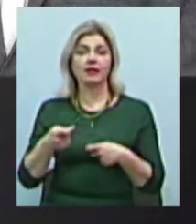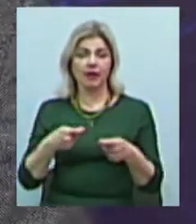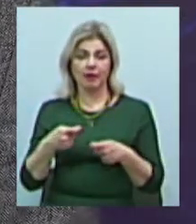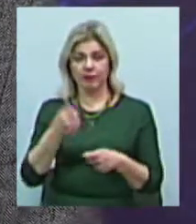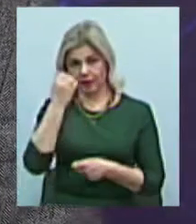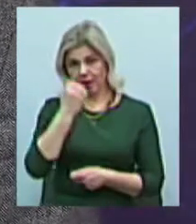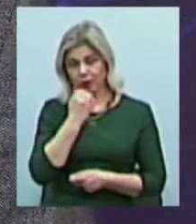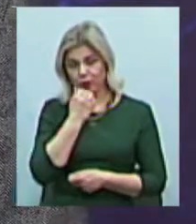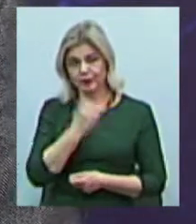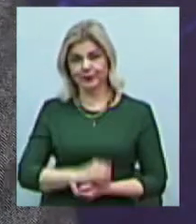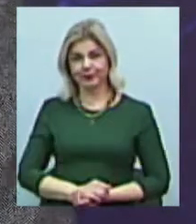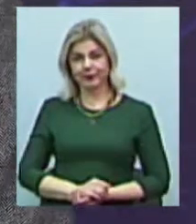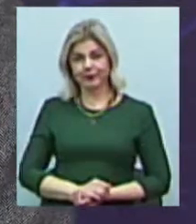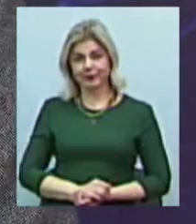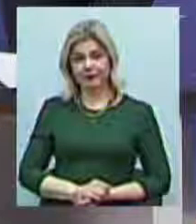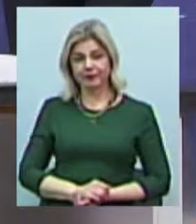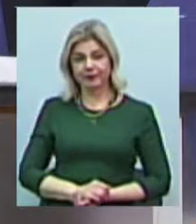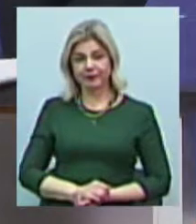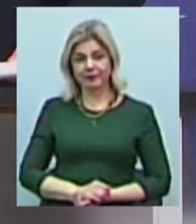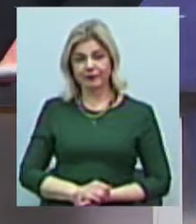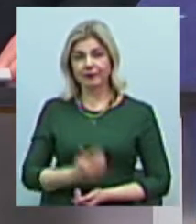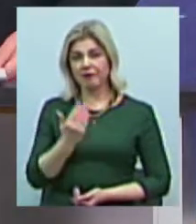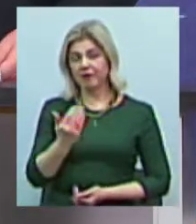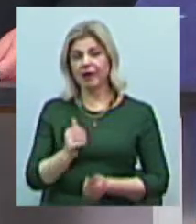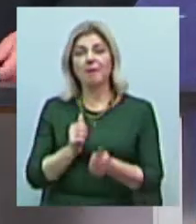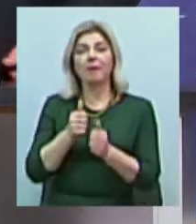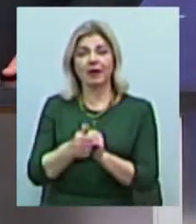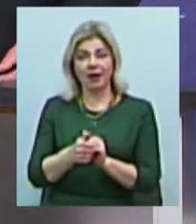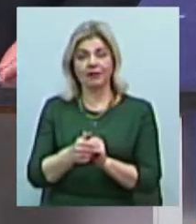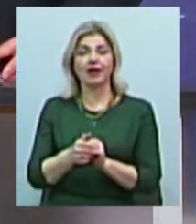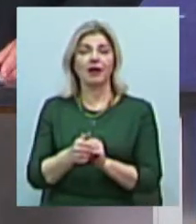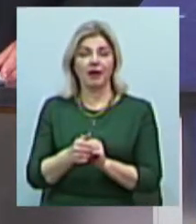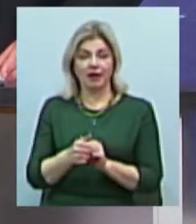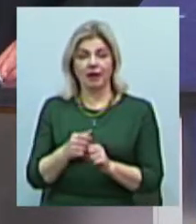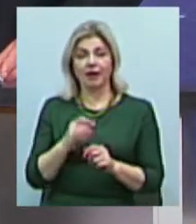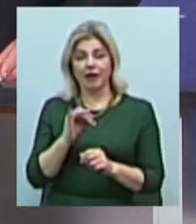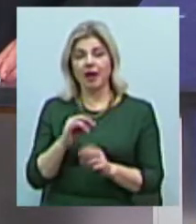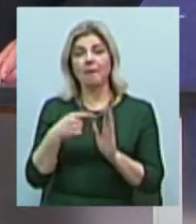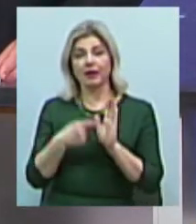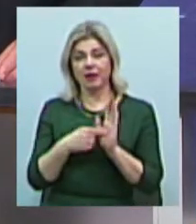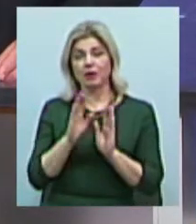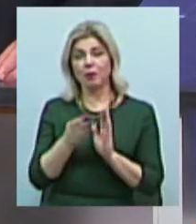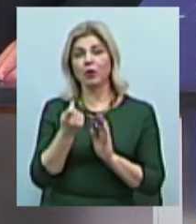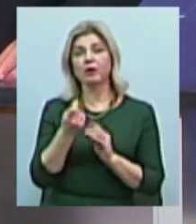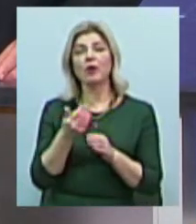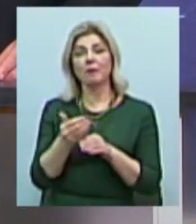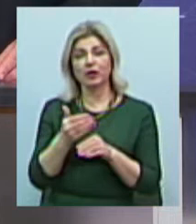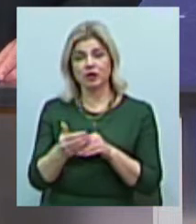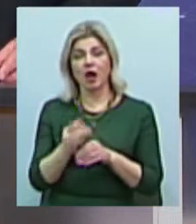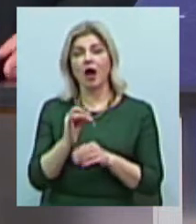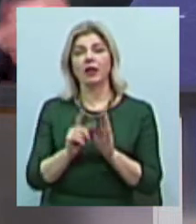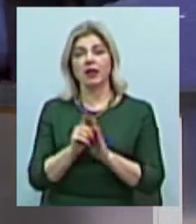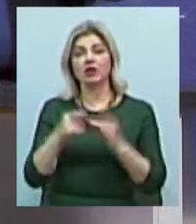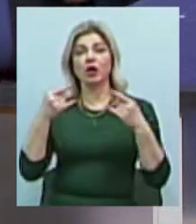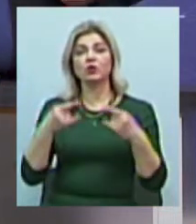Дякую. Дякую. Ви з випередженням графіка спрацювали. Запитання будуть трошки-трошки пізніше. Розпочнемо все ж таки з відеосюжету.